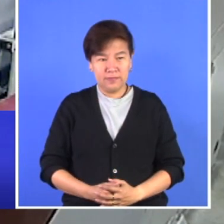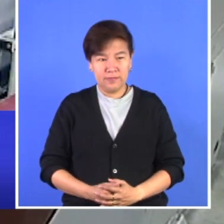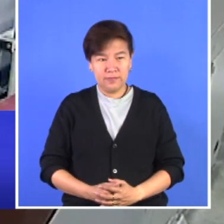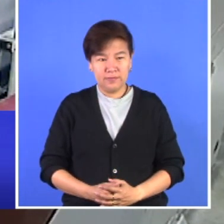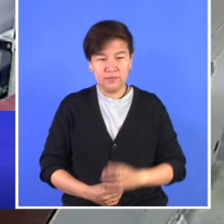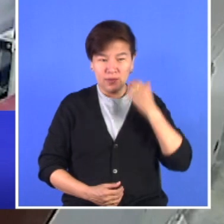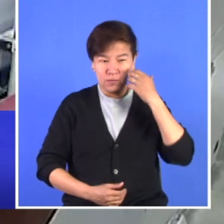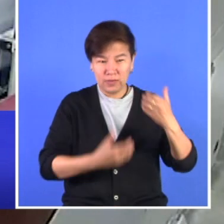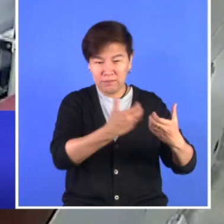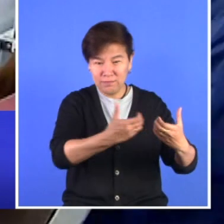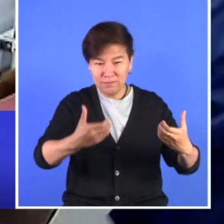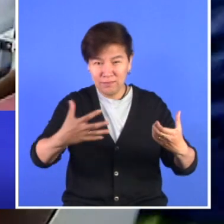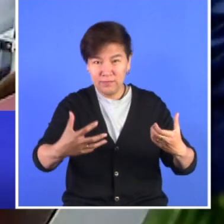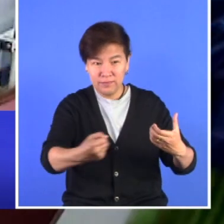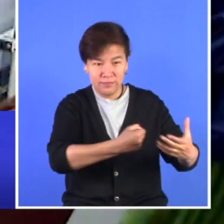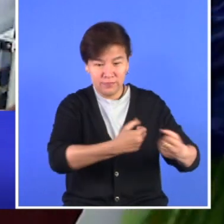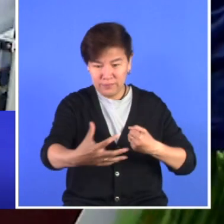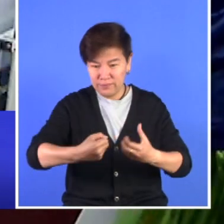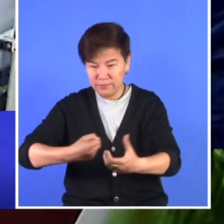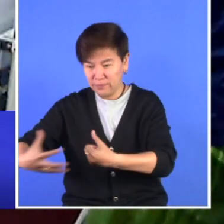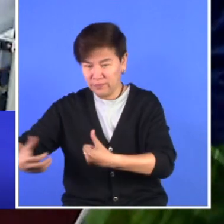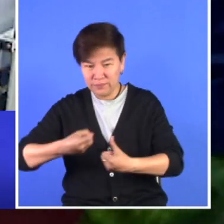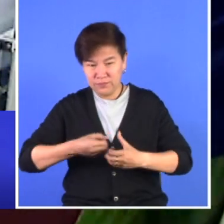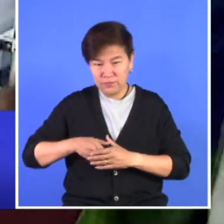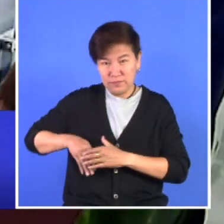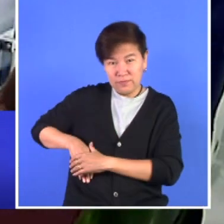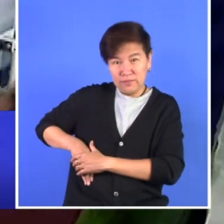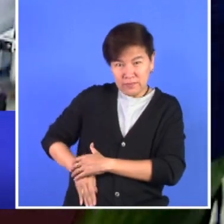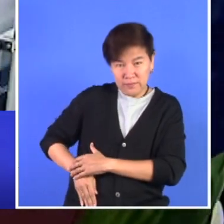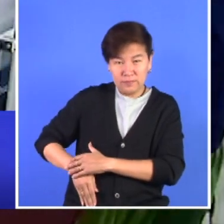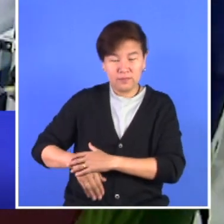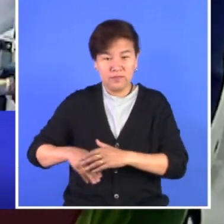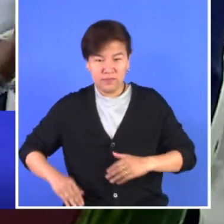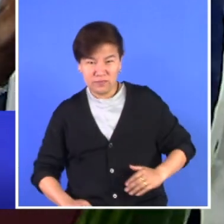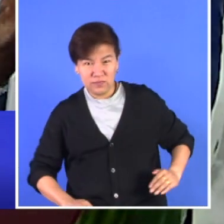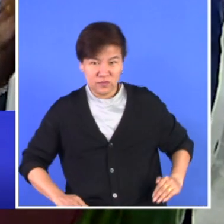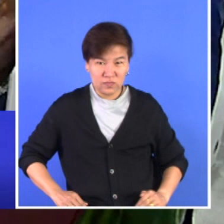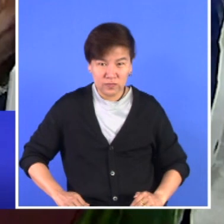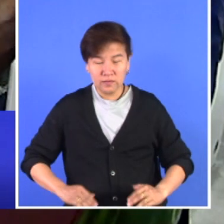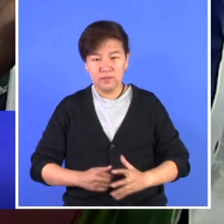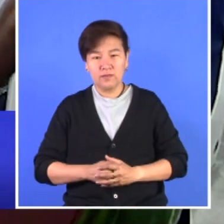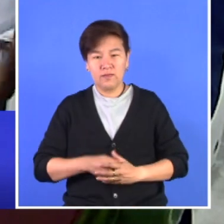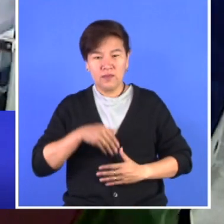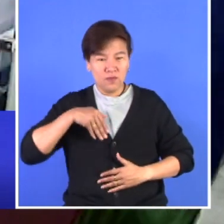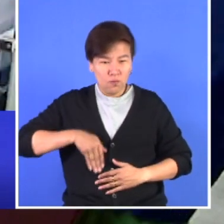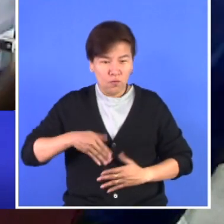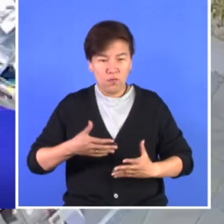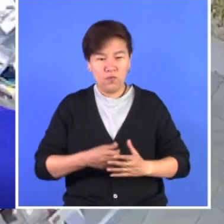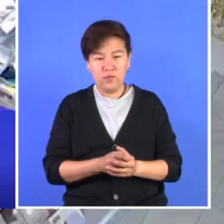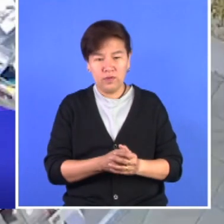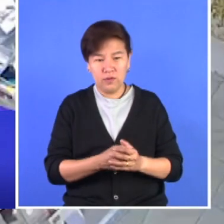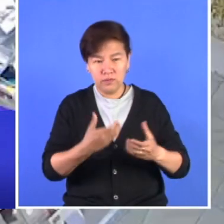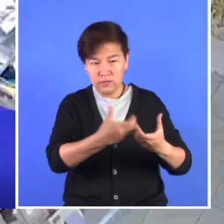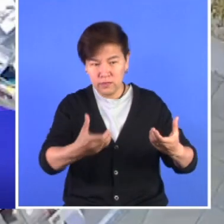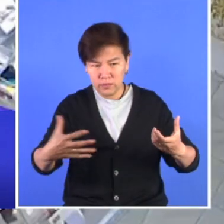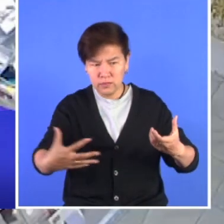ถือหยิบอะไรได้หยิบไปเลยนี่ฟับๆๆใส่กางเกงด้านในด้านนอกยัดใส่ไปให้หมดตู้นั้นก็เอาไปด้วยกวาดไปได้